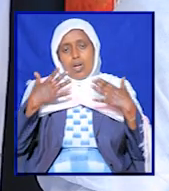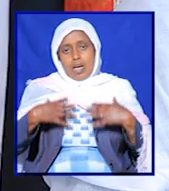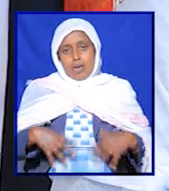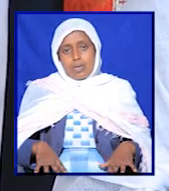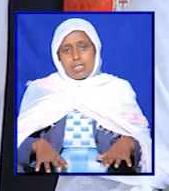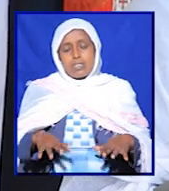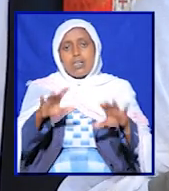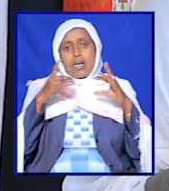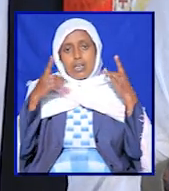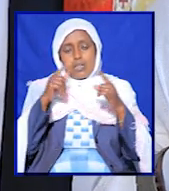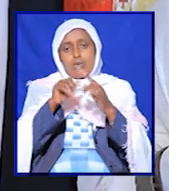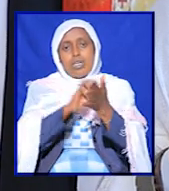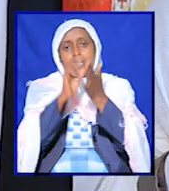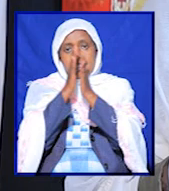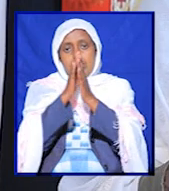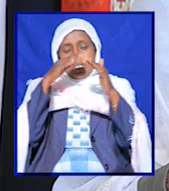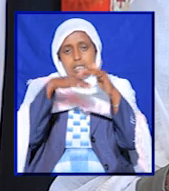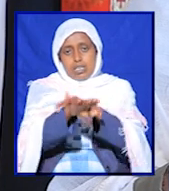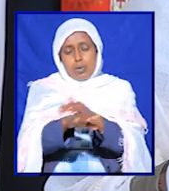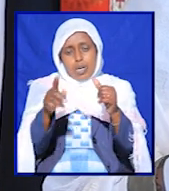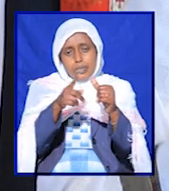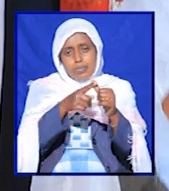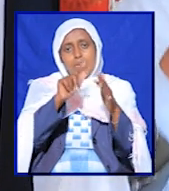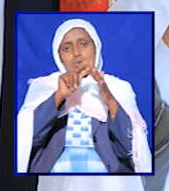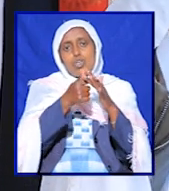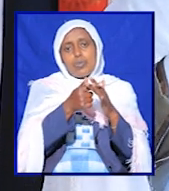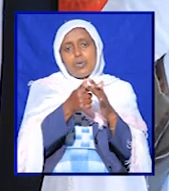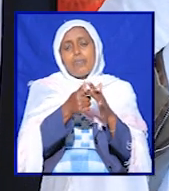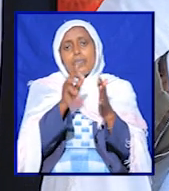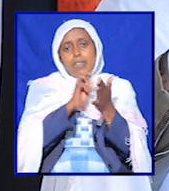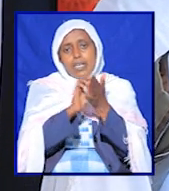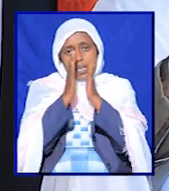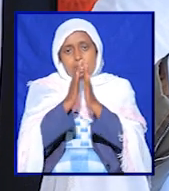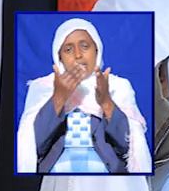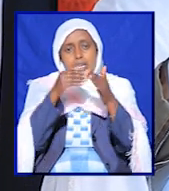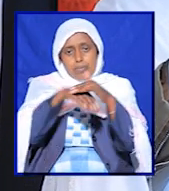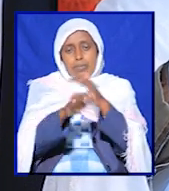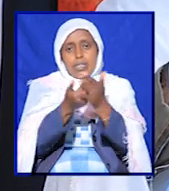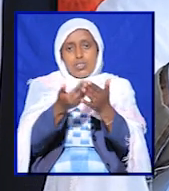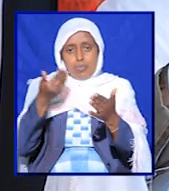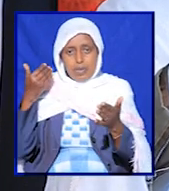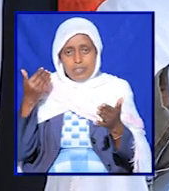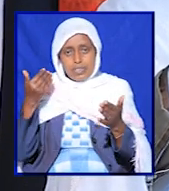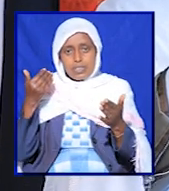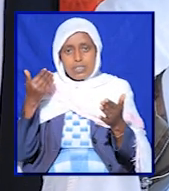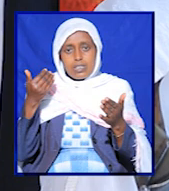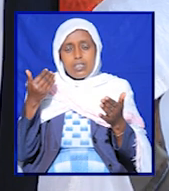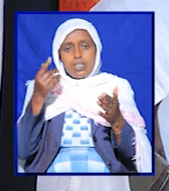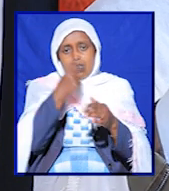እንግዲህ ካህናት ወደ ቅዳሴ ሲገቡ ማለት ነው ከመጀመሪያው ጀምሮ ልክ ቅዳሴ ከመግባታቸው በፊት ከመልበሱ